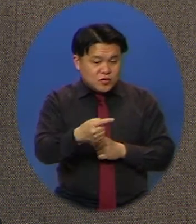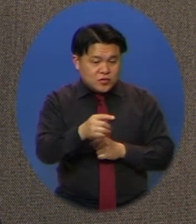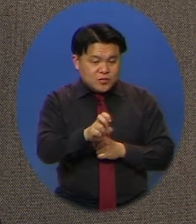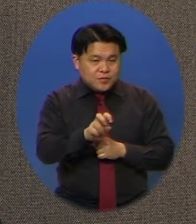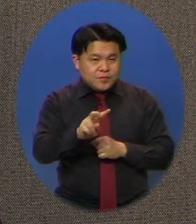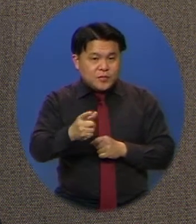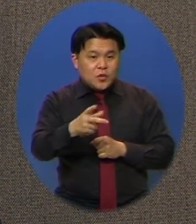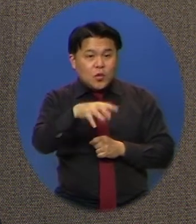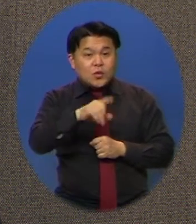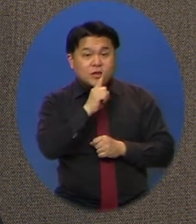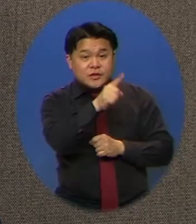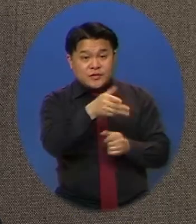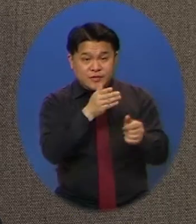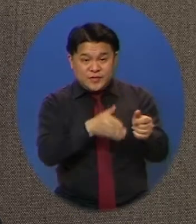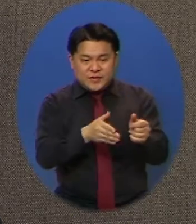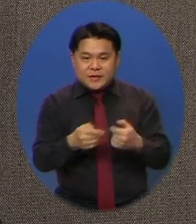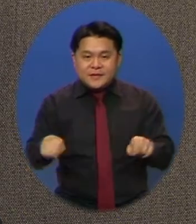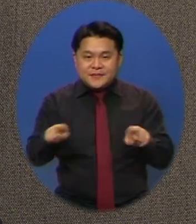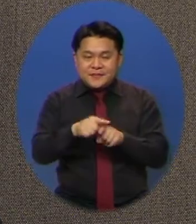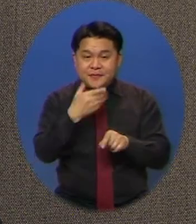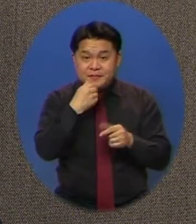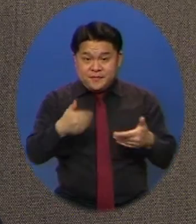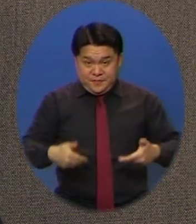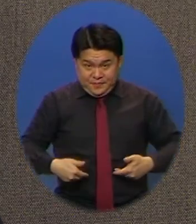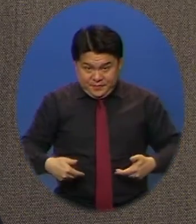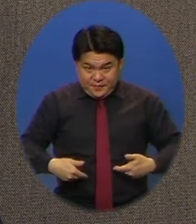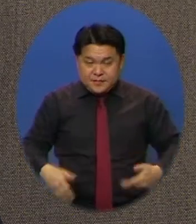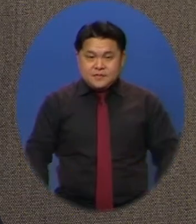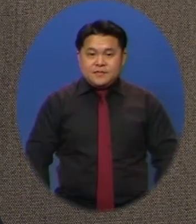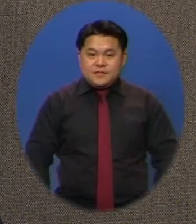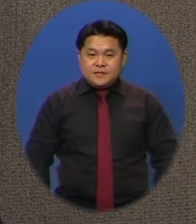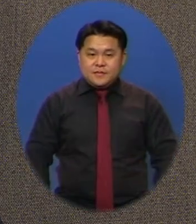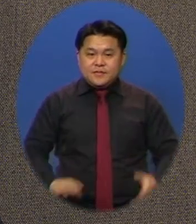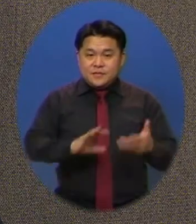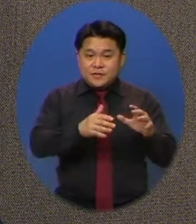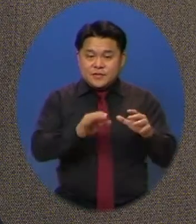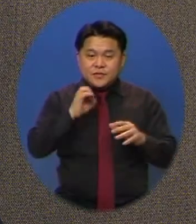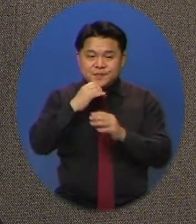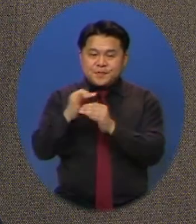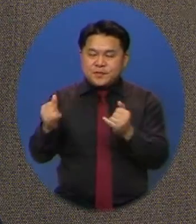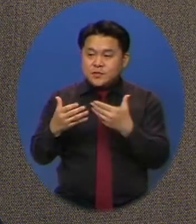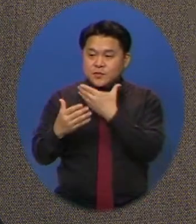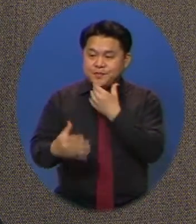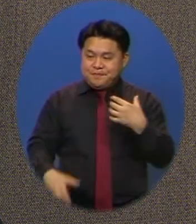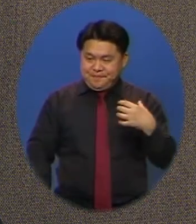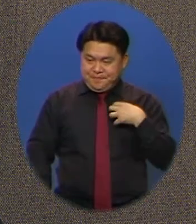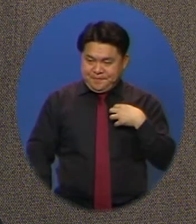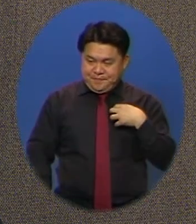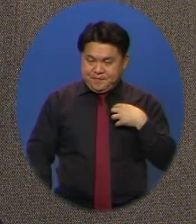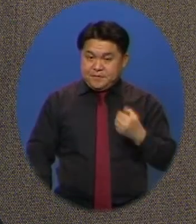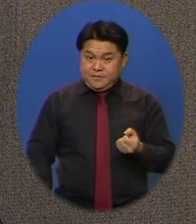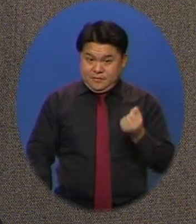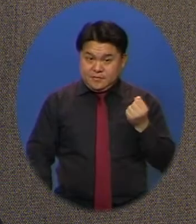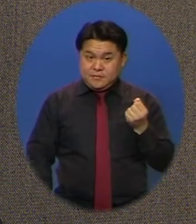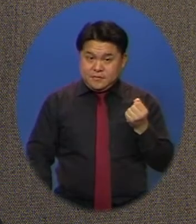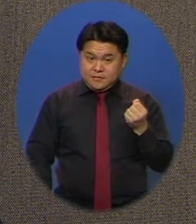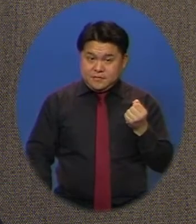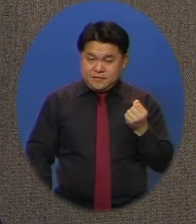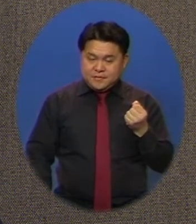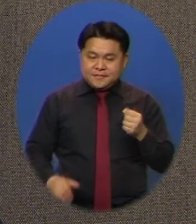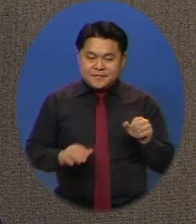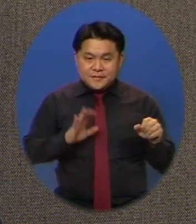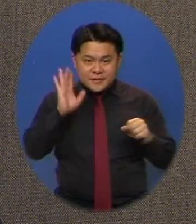주시기 바랍니다. 우리는 더불어서 행복을 해야 되고 국가는 어려운 분들의 복지를 책임지는 그런